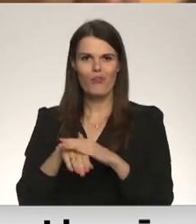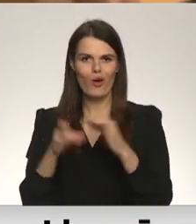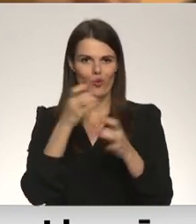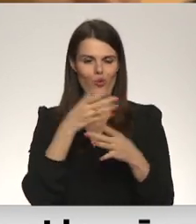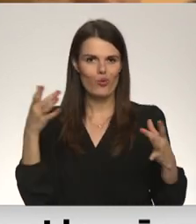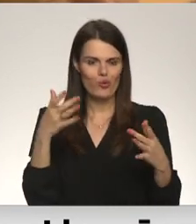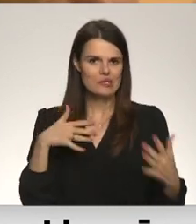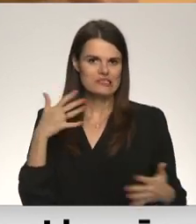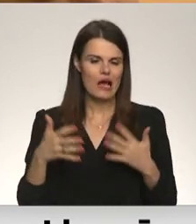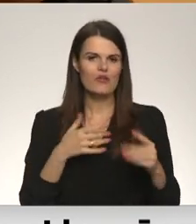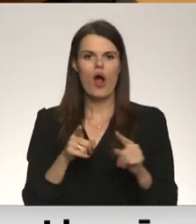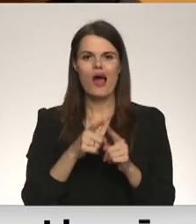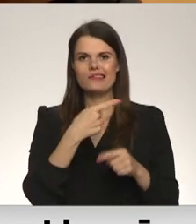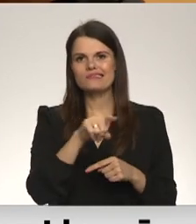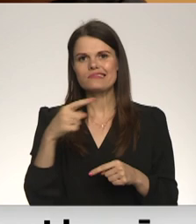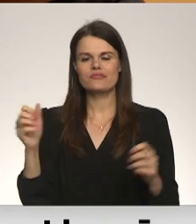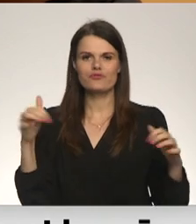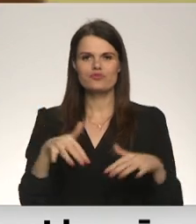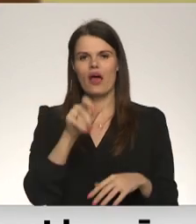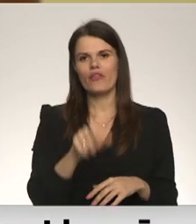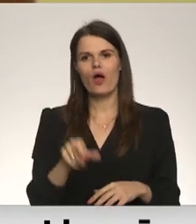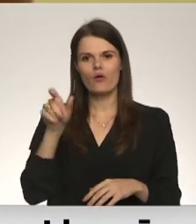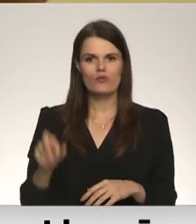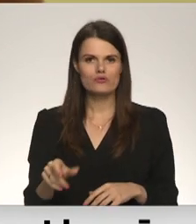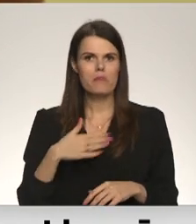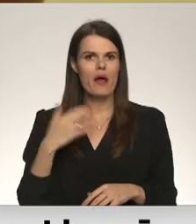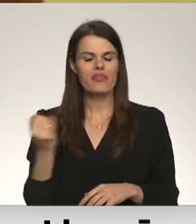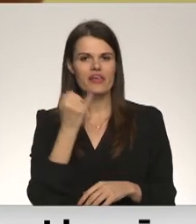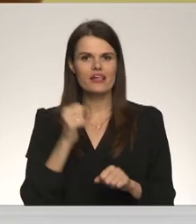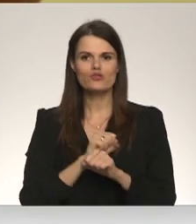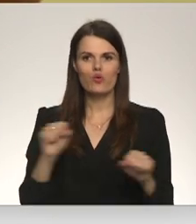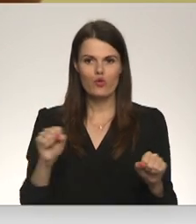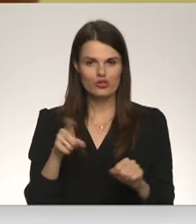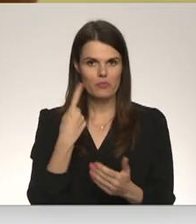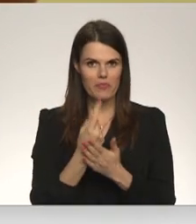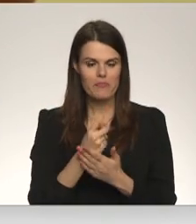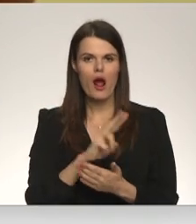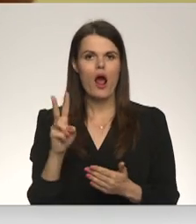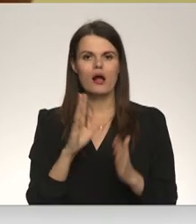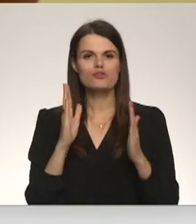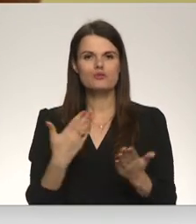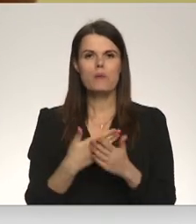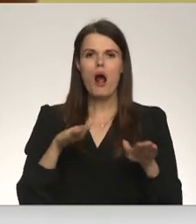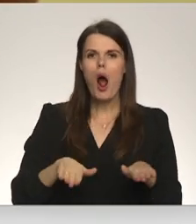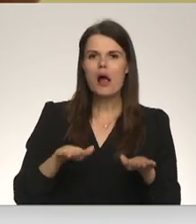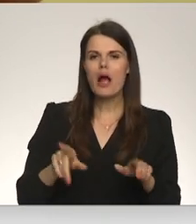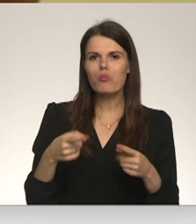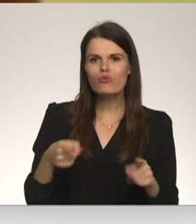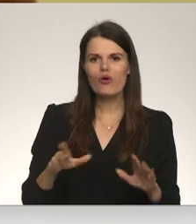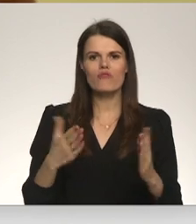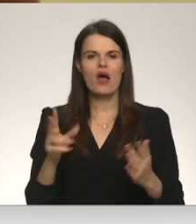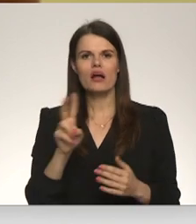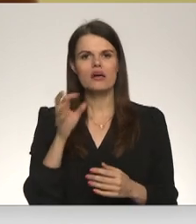kultūra satrauc arī citus sanākušos. Man interesē drošība pirmkārt, kas būs ārābu tauta vai kas jāsaka